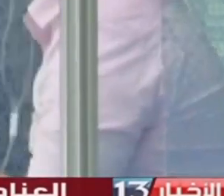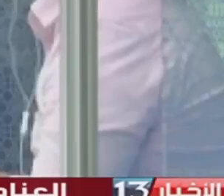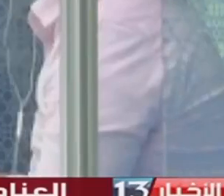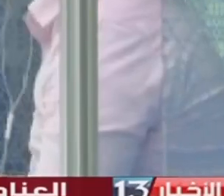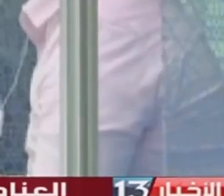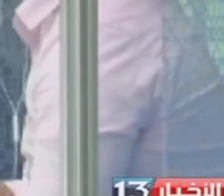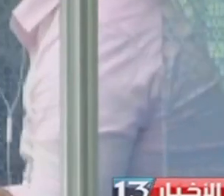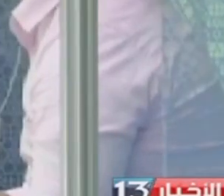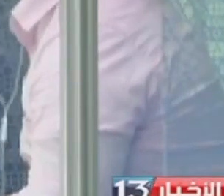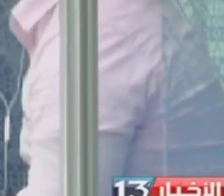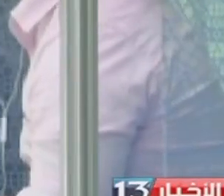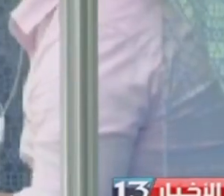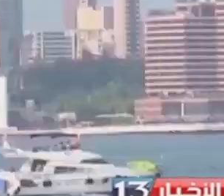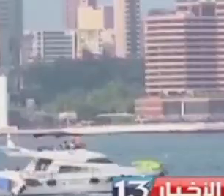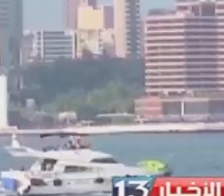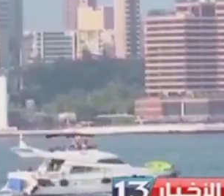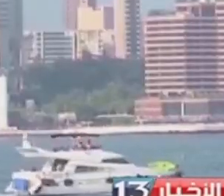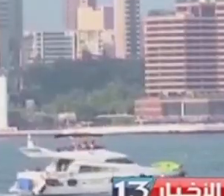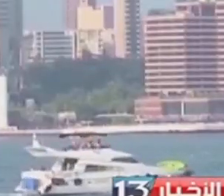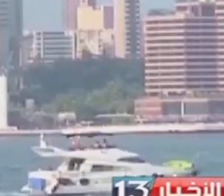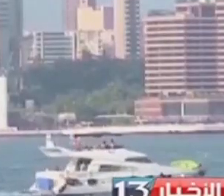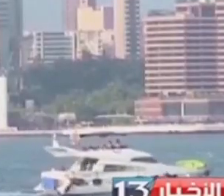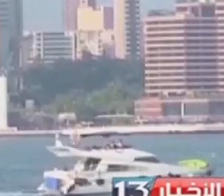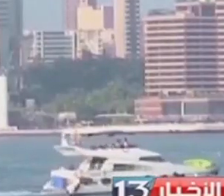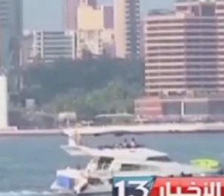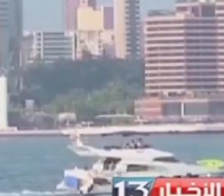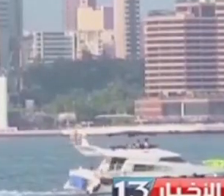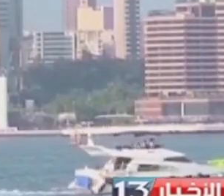الصحية لمنع العدوى بوباء كورونا.